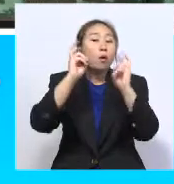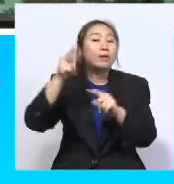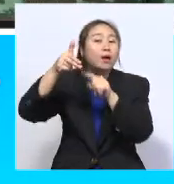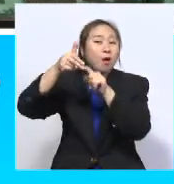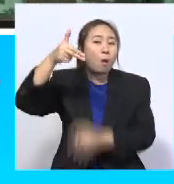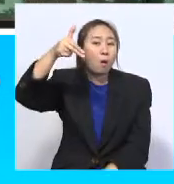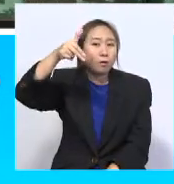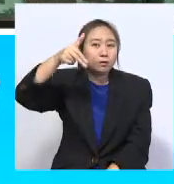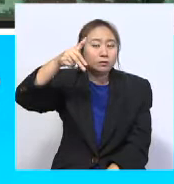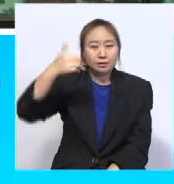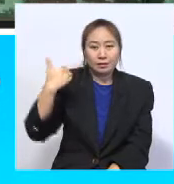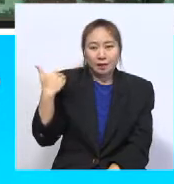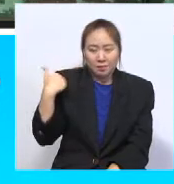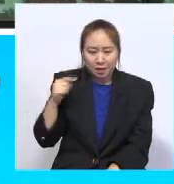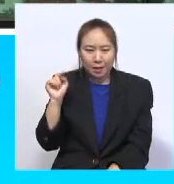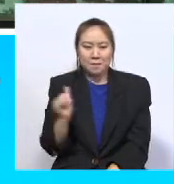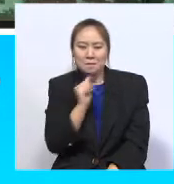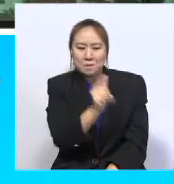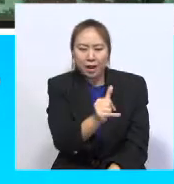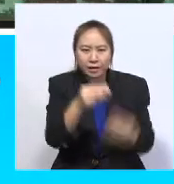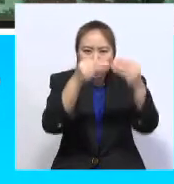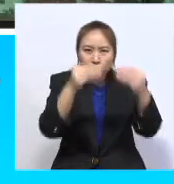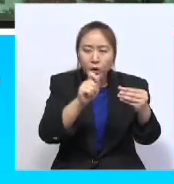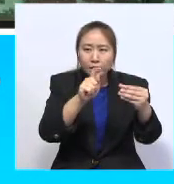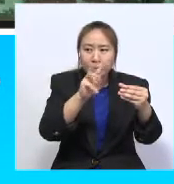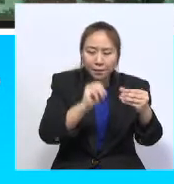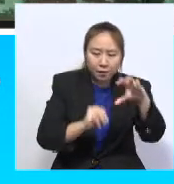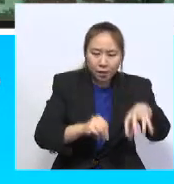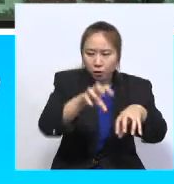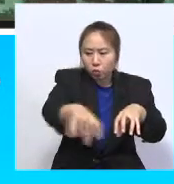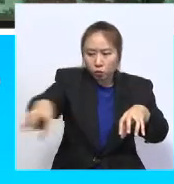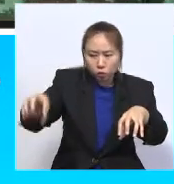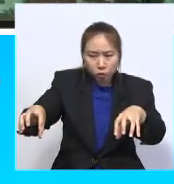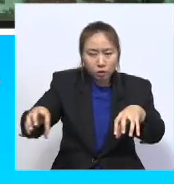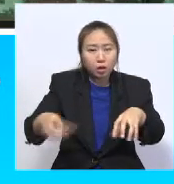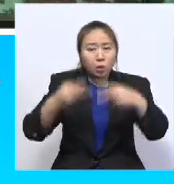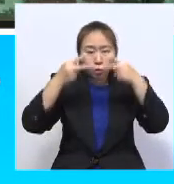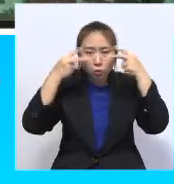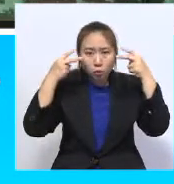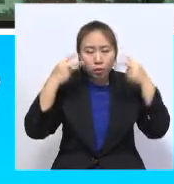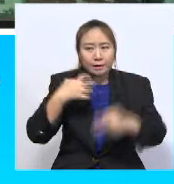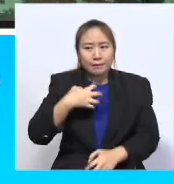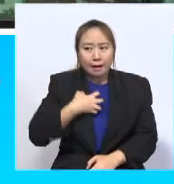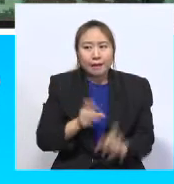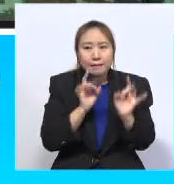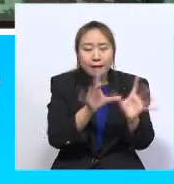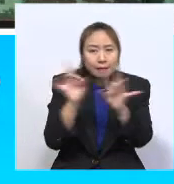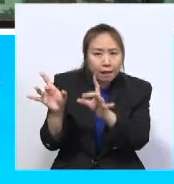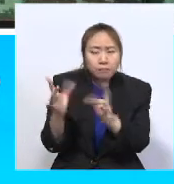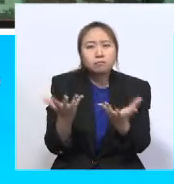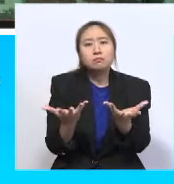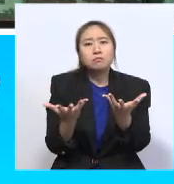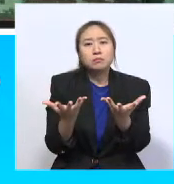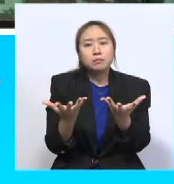ปิดนะคะที่บอกว่ามีไปที่ตู้ ATM หลายจุดเนี่ยคนร้ายเนี่ยต้องการที่จะเท่าที่ดูเนี่ยเป็นการสร้างสถานการณ์หรือว่าตั้งใจ